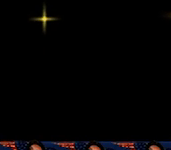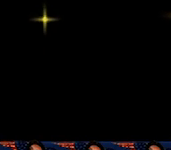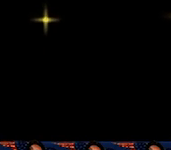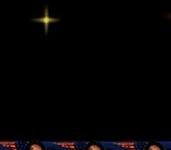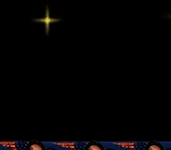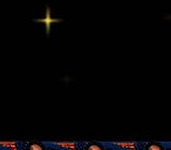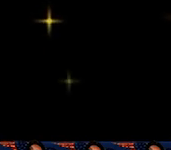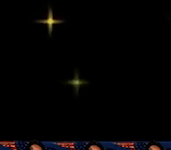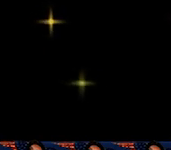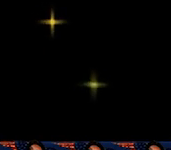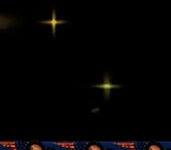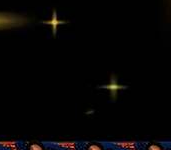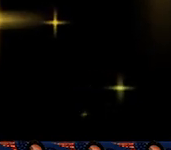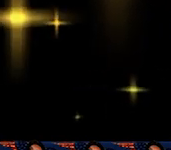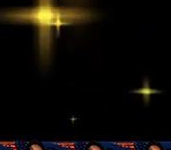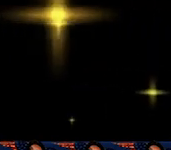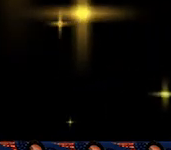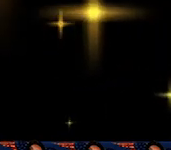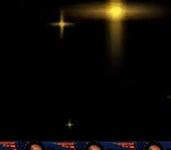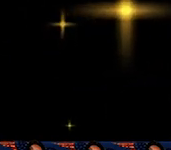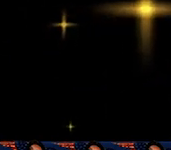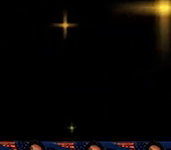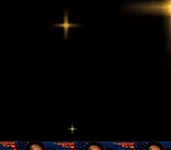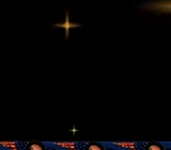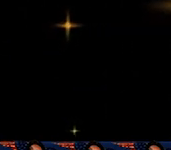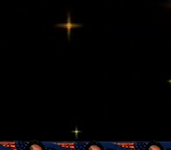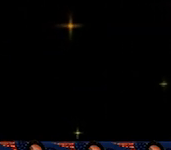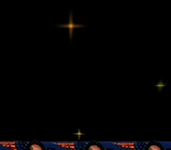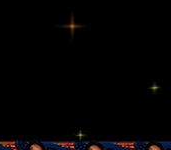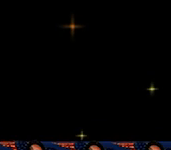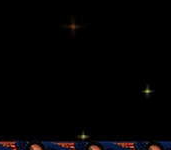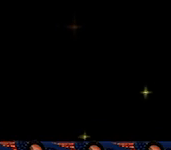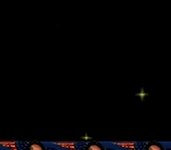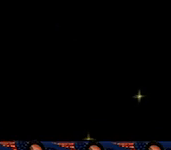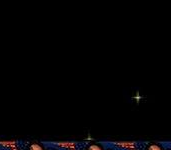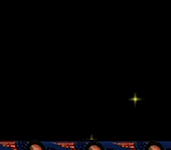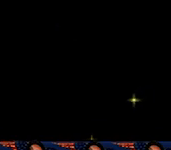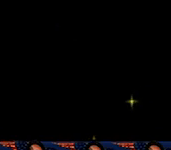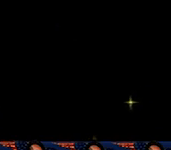ስትመጣ በሚያስፈራ ግርማ